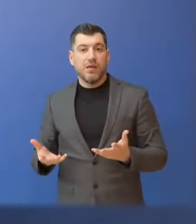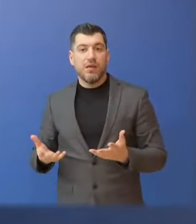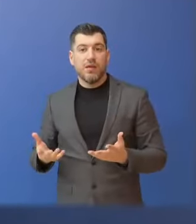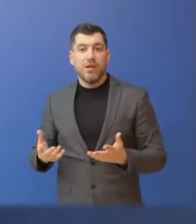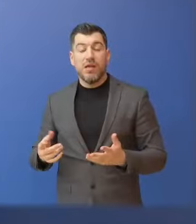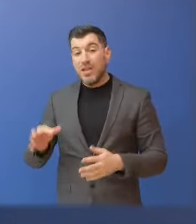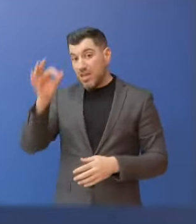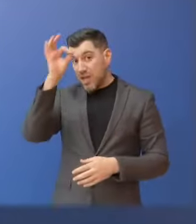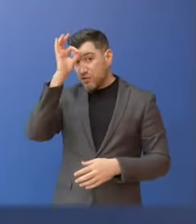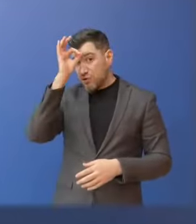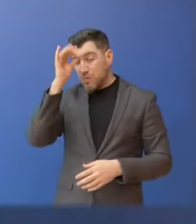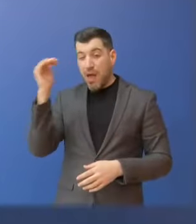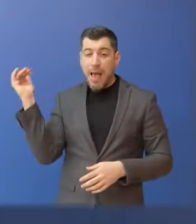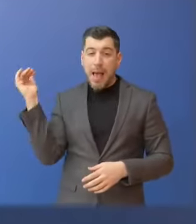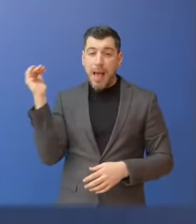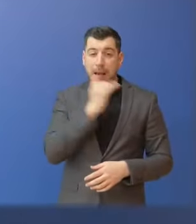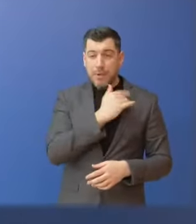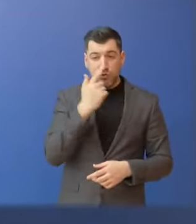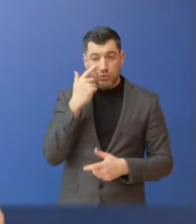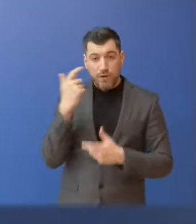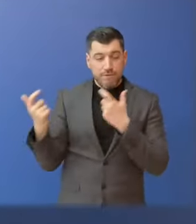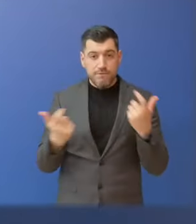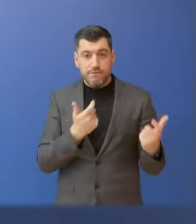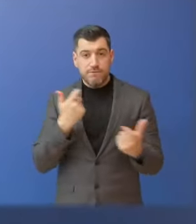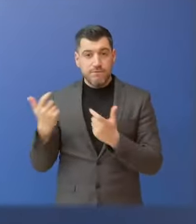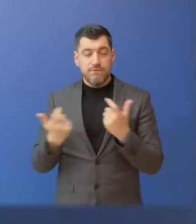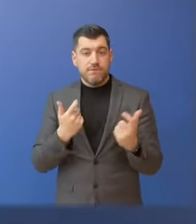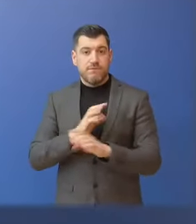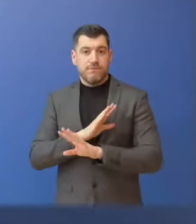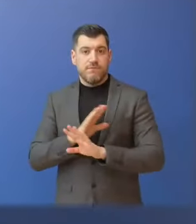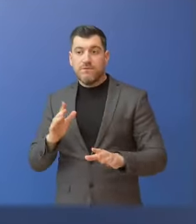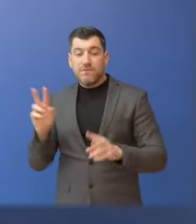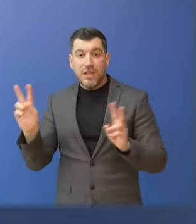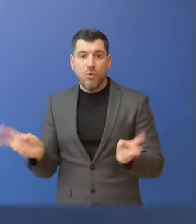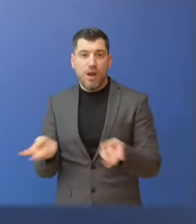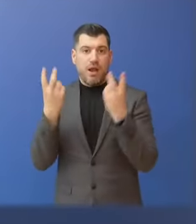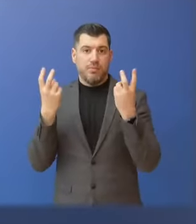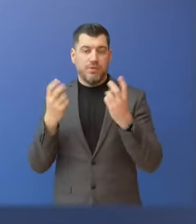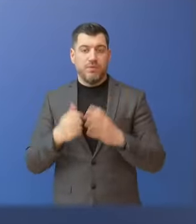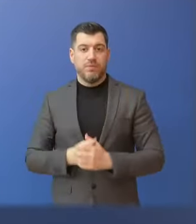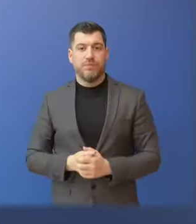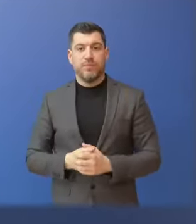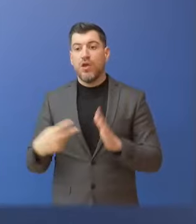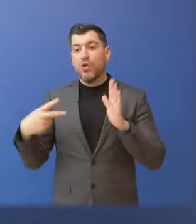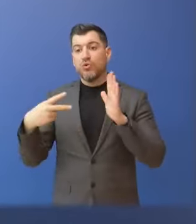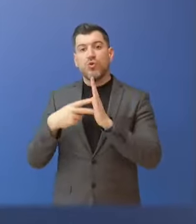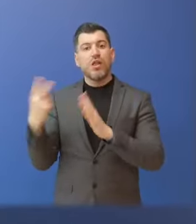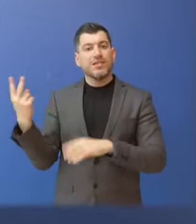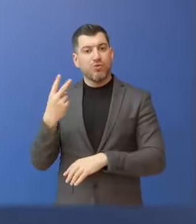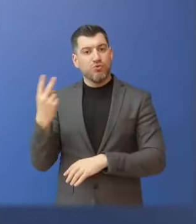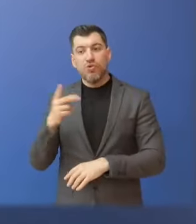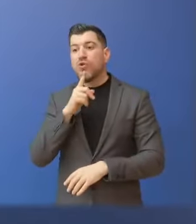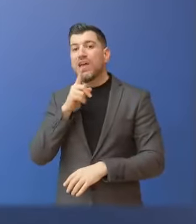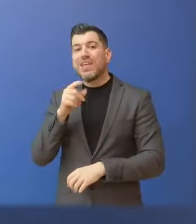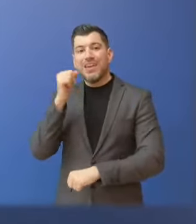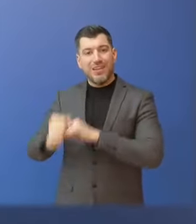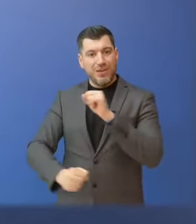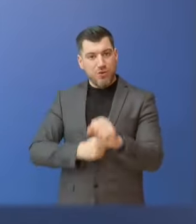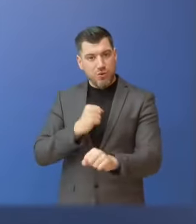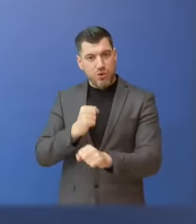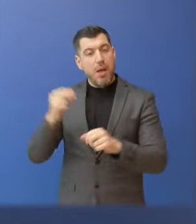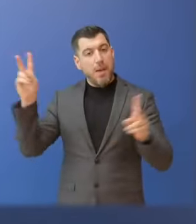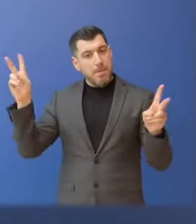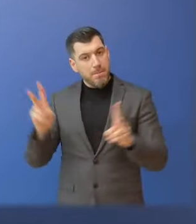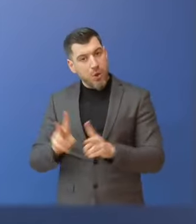πάνω ο ο κάθε έχων την ευθύνη για να την εξυ νιάσα το 2022 επίσης ήταν η χρονιά που είχαμε την μεγαλύτερη